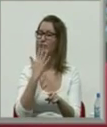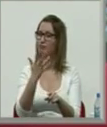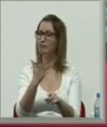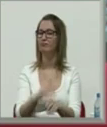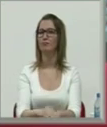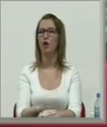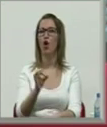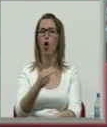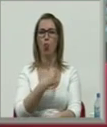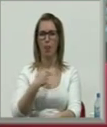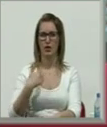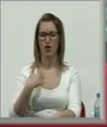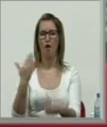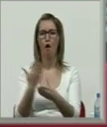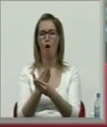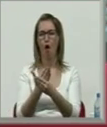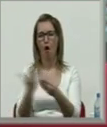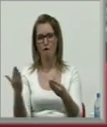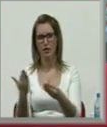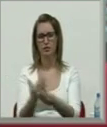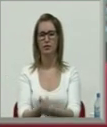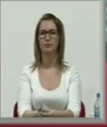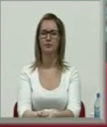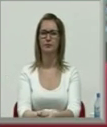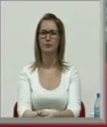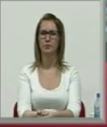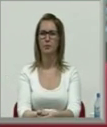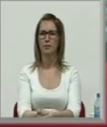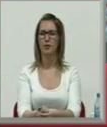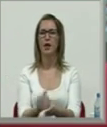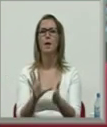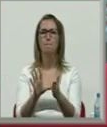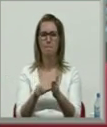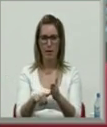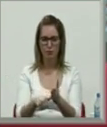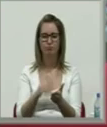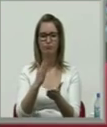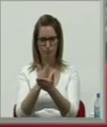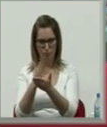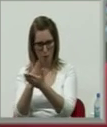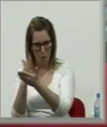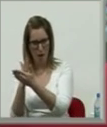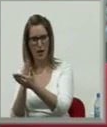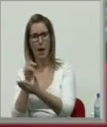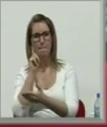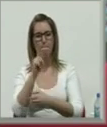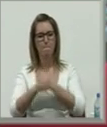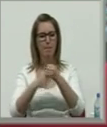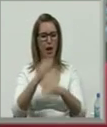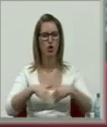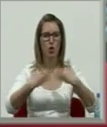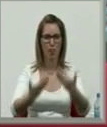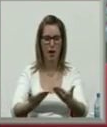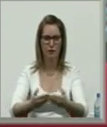mówić o naszej ofercie. Ale wracając do miasta, wspieramy lokalnych pracodawców wspólnie z